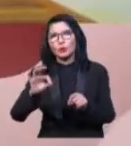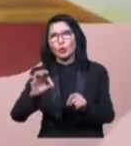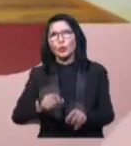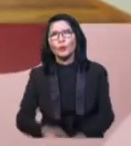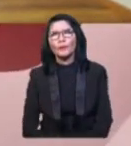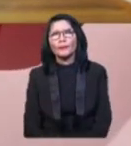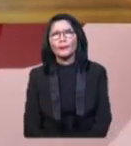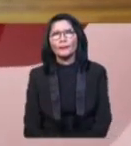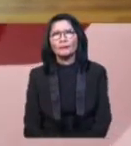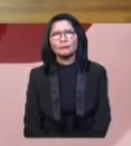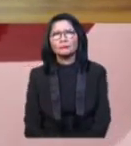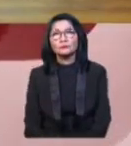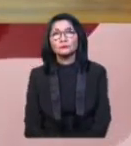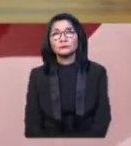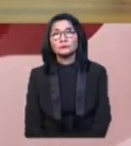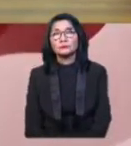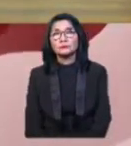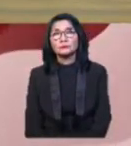dari beberapa